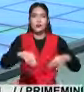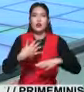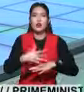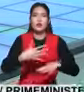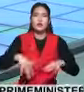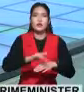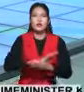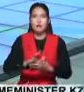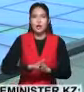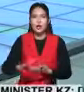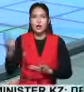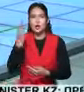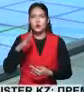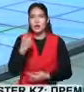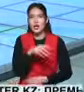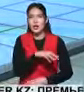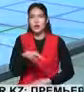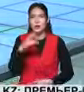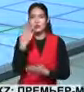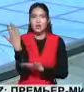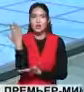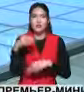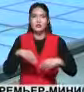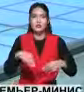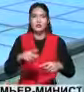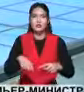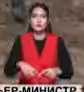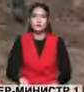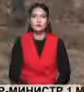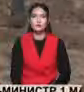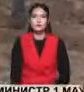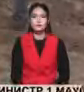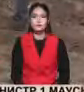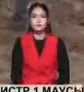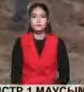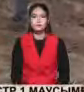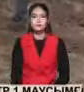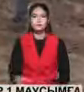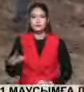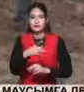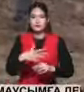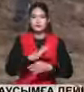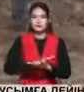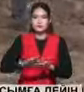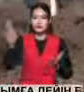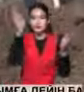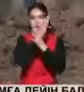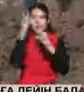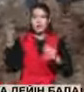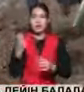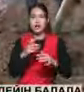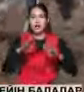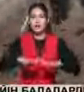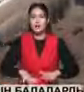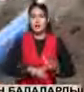тазартты. Биыл елордада 1 миллионға жуық ағаш егу жоспарланған. Республикалық «Таза Қазақстан» акциясына Астана қаласы